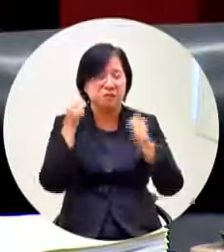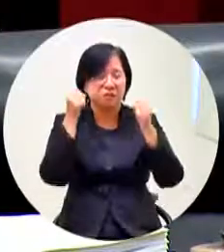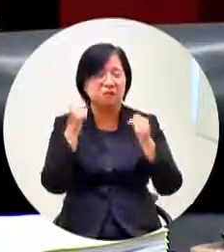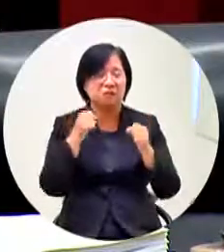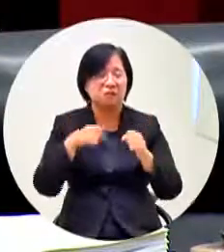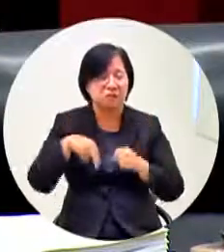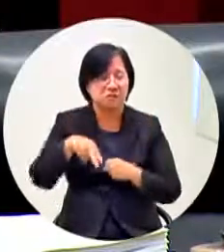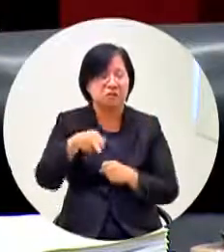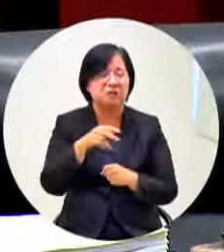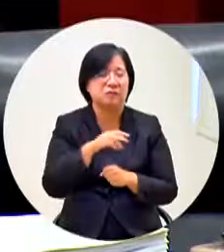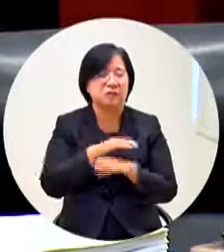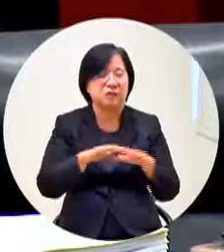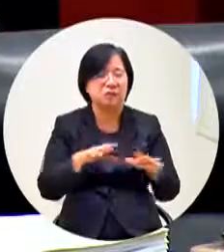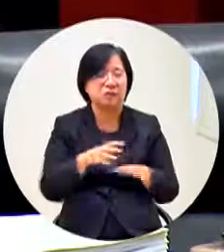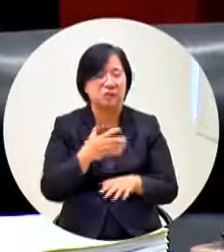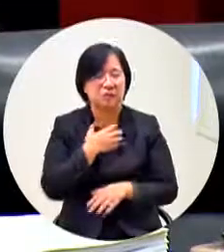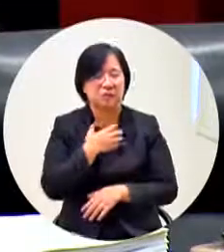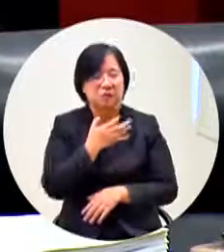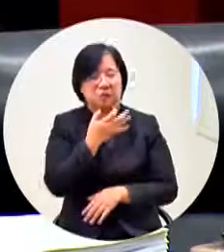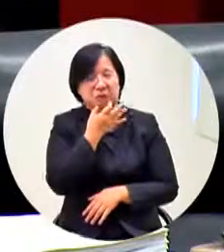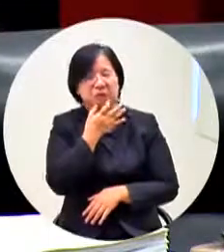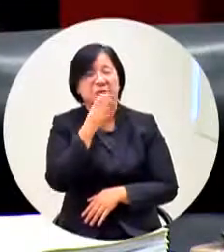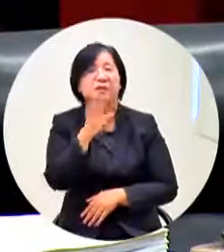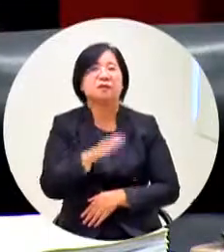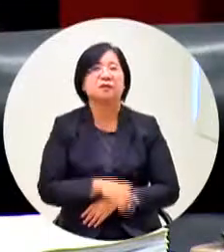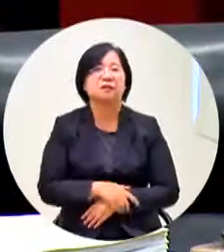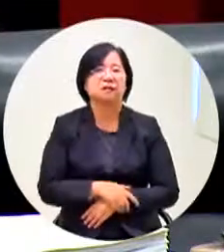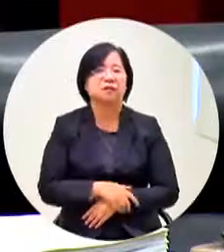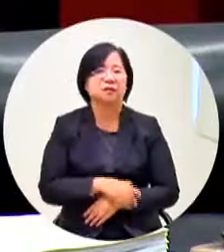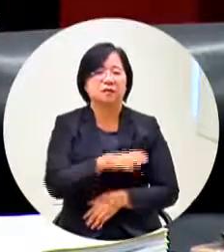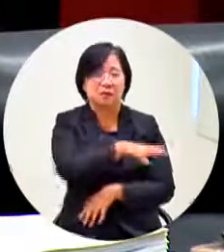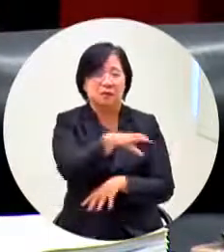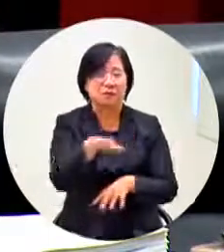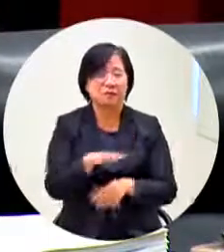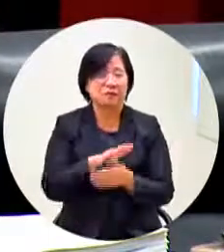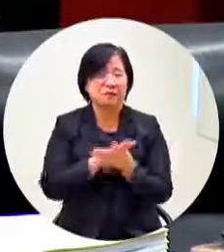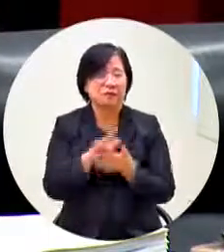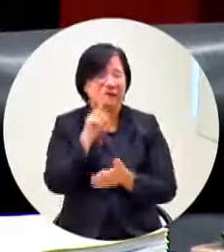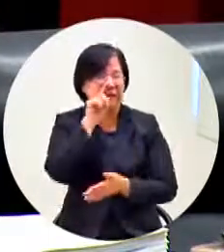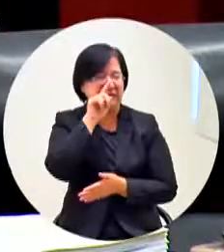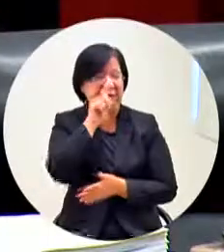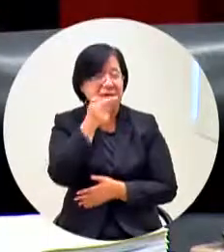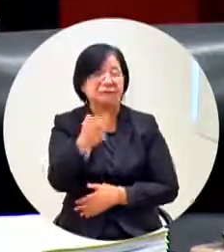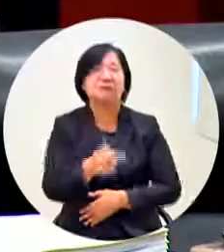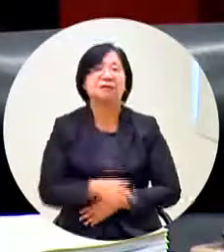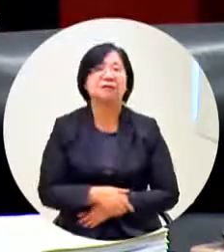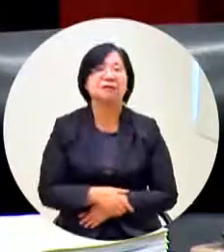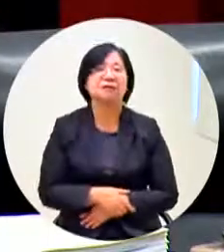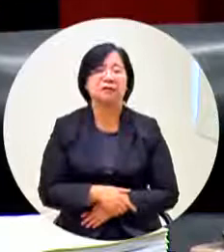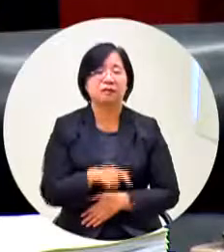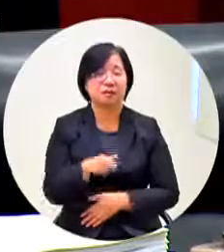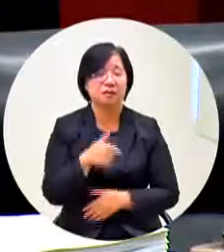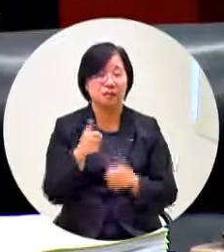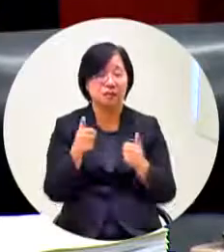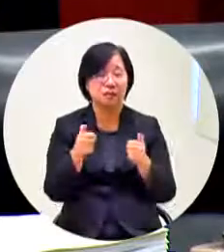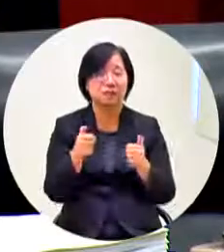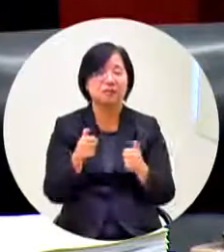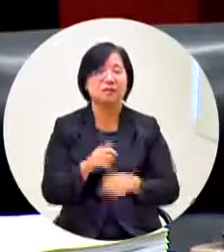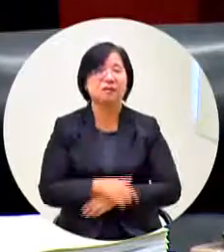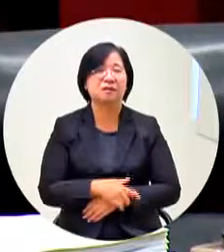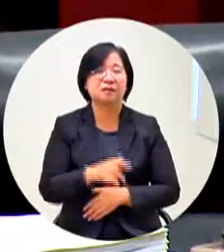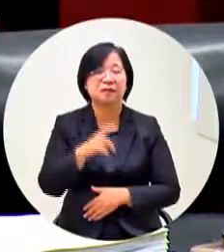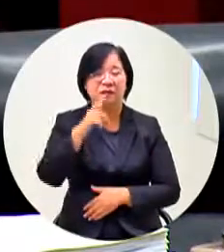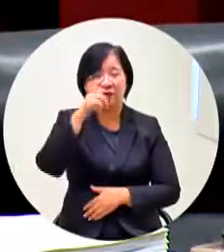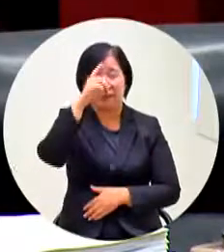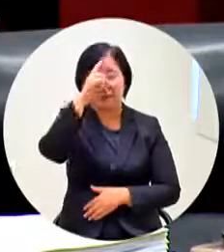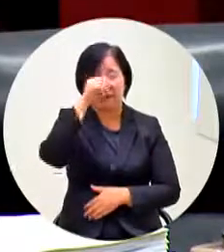的。然后那边的环境真的很其实蛮脏乱的，所以我们一直在讲。后来我们也非常感谢这个，我们黄委员已经帮我们争取